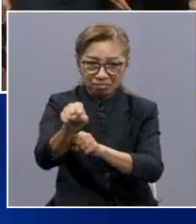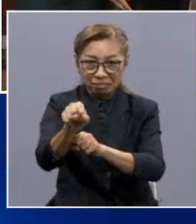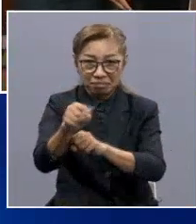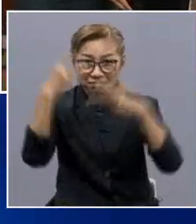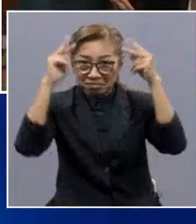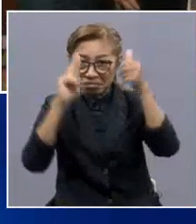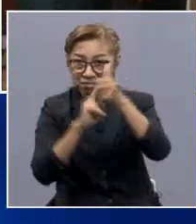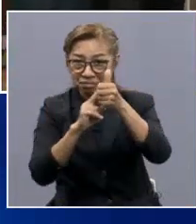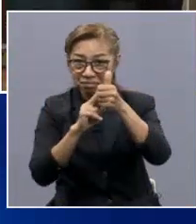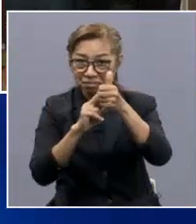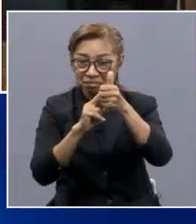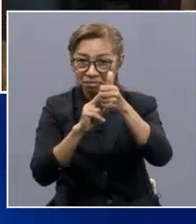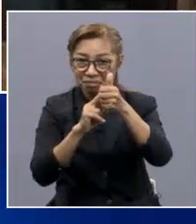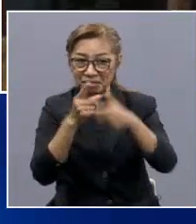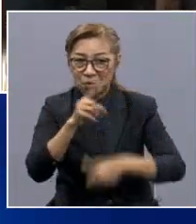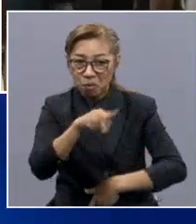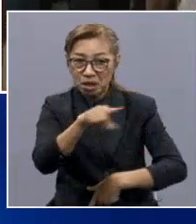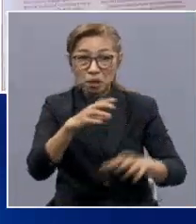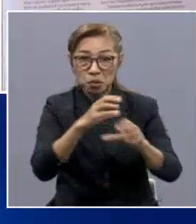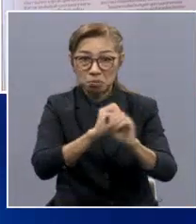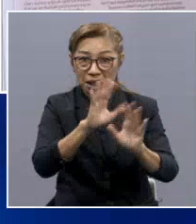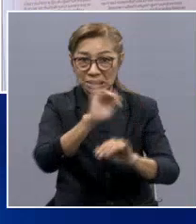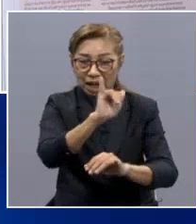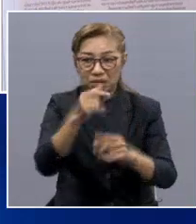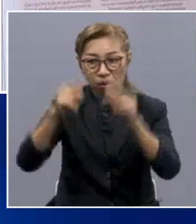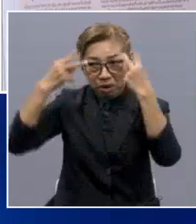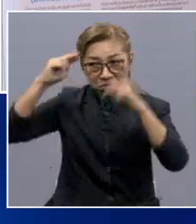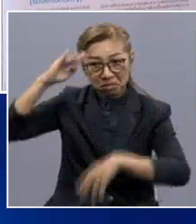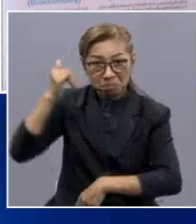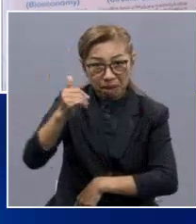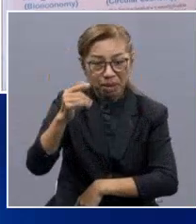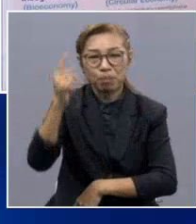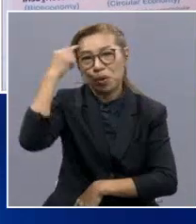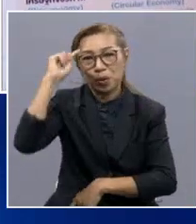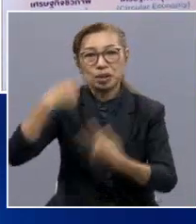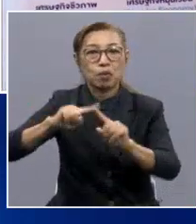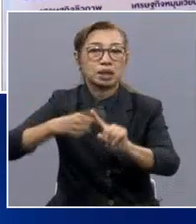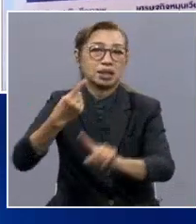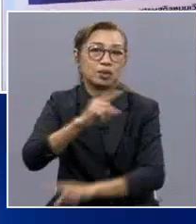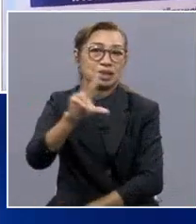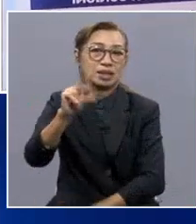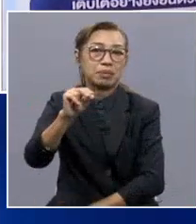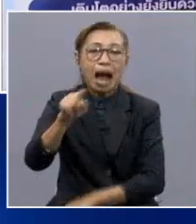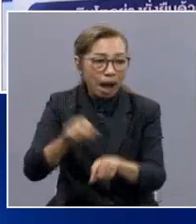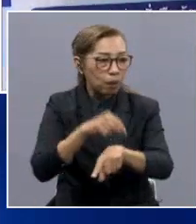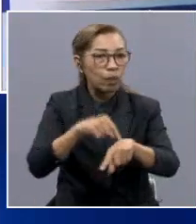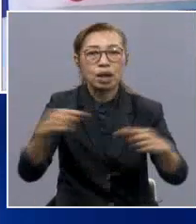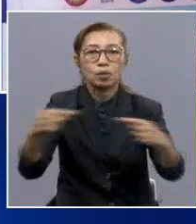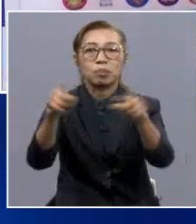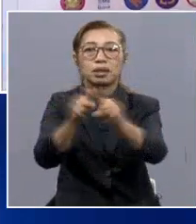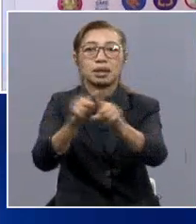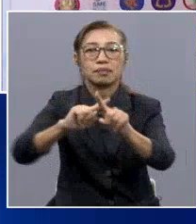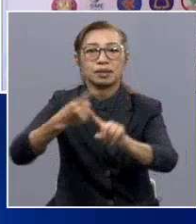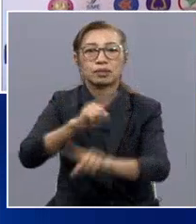ไหมทั้งที่พลเอกประวิตรก็ยังไม่คอนเฟิร์มใช่ไหมครับแต่ว่าแน่ๆเนี่ยคือ30เป็นอีก1วันครับ30มกราคม ก็ชนกันอีกสิ 30มกราคม